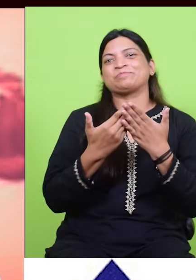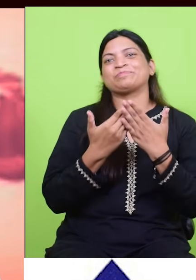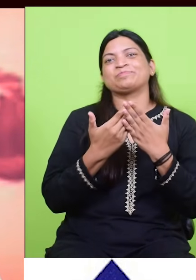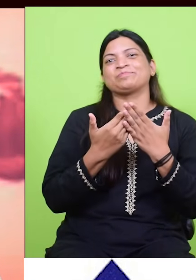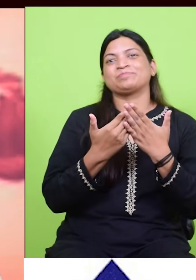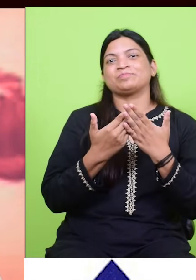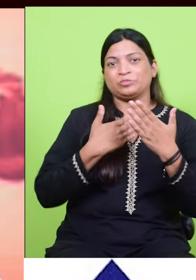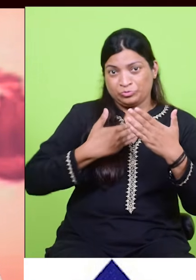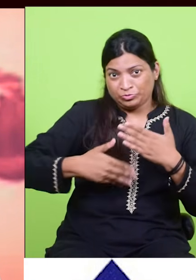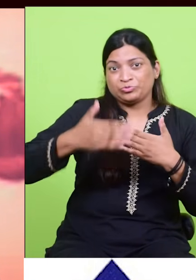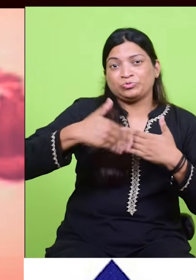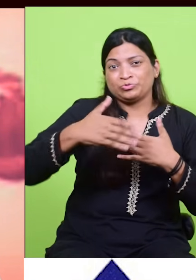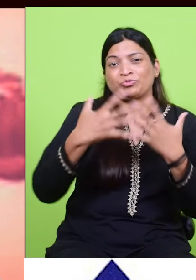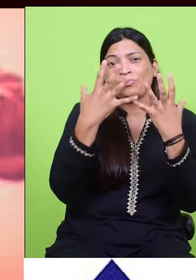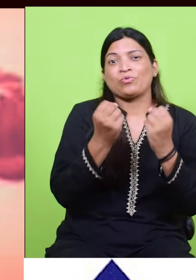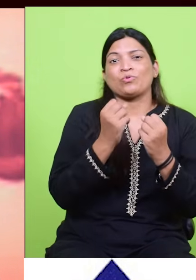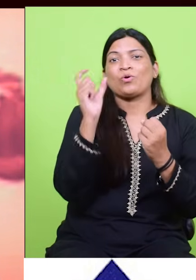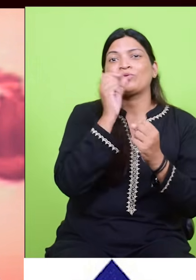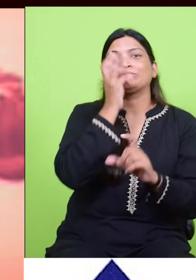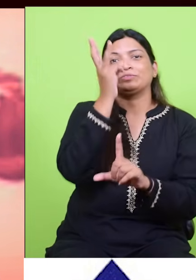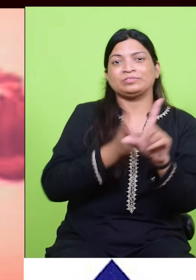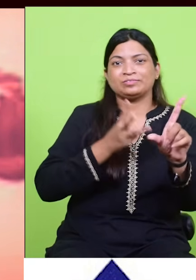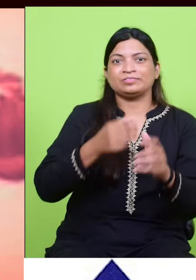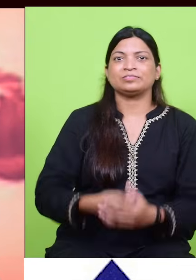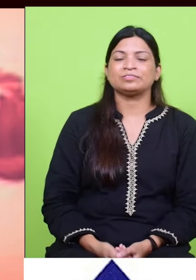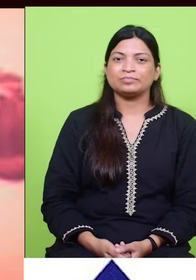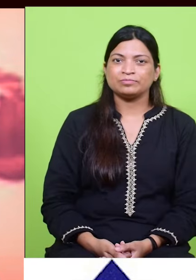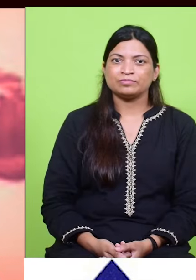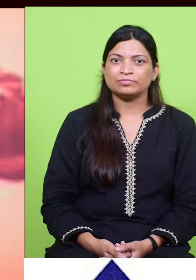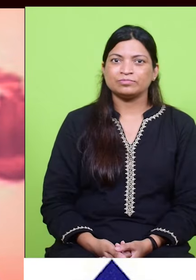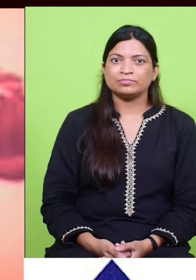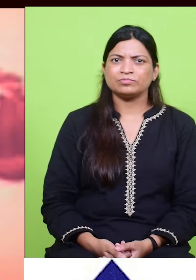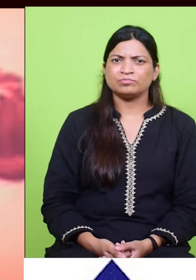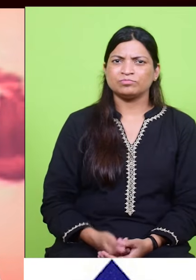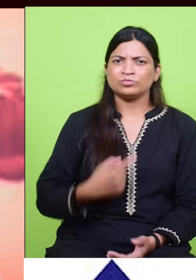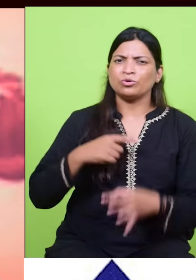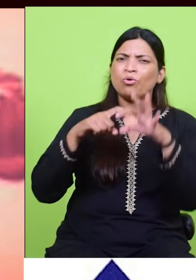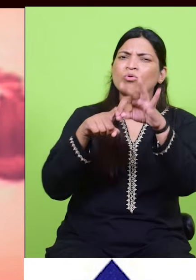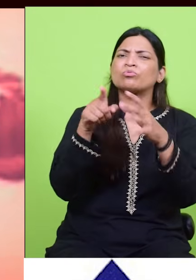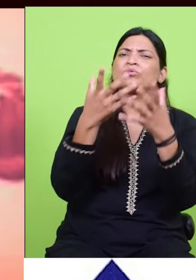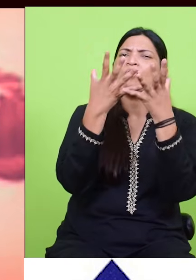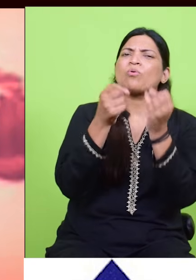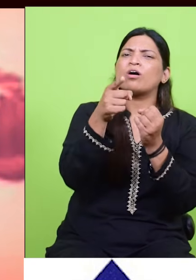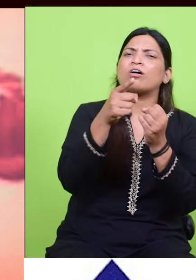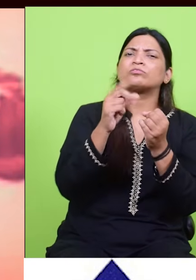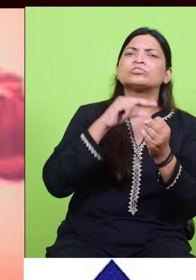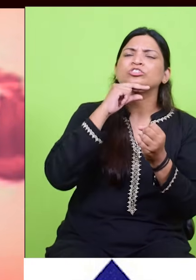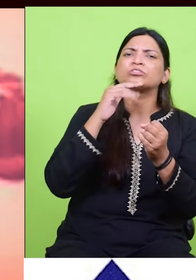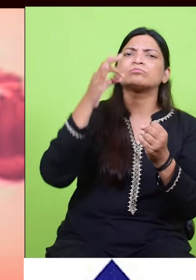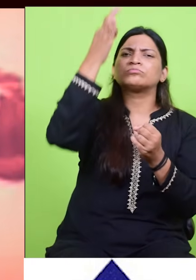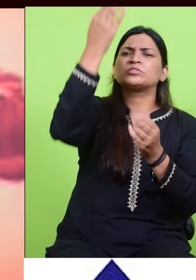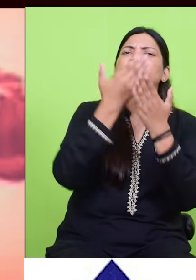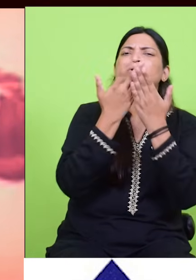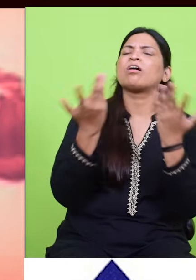है, तो हम ऑब्वियसली कोशिश करेंगे कि आर्ट्स बैकग्राउंड में वो अपना ग्रेजुएशन परस्यू करे। और वही सूटेबल है,